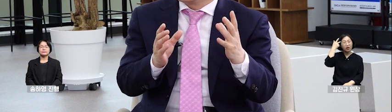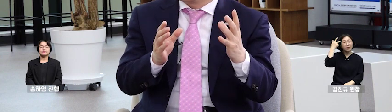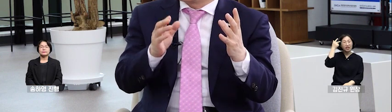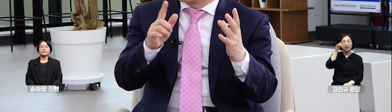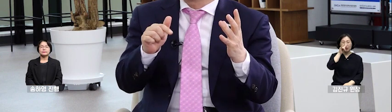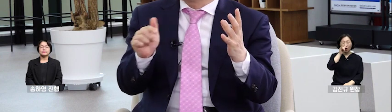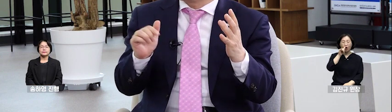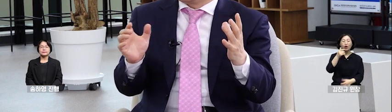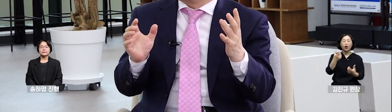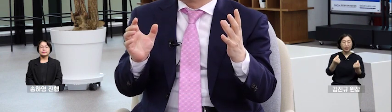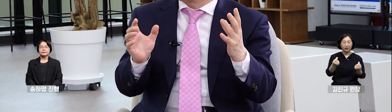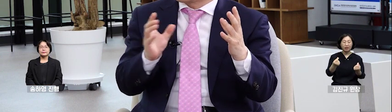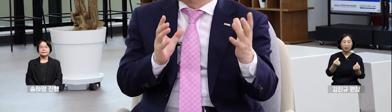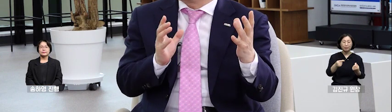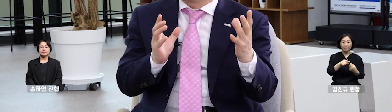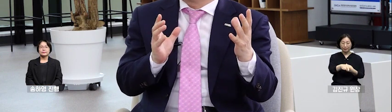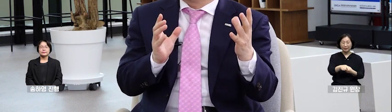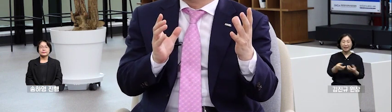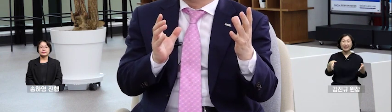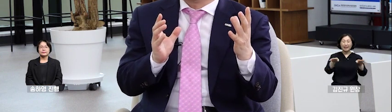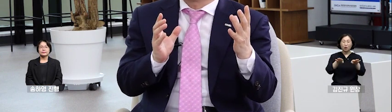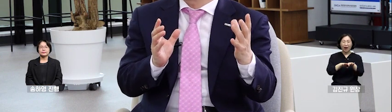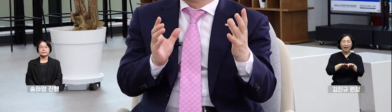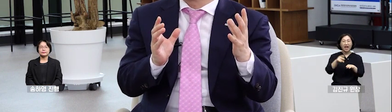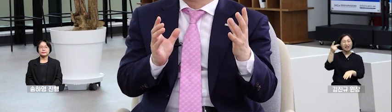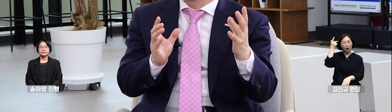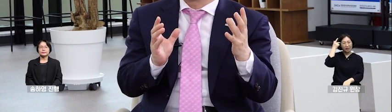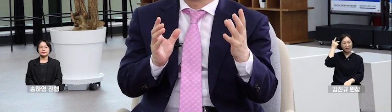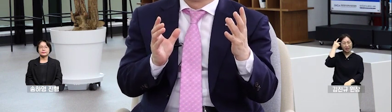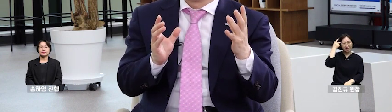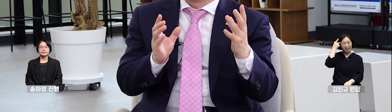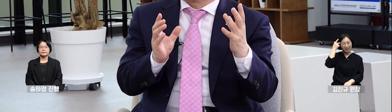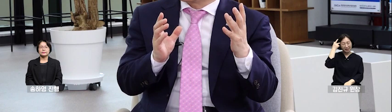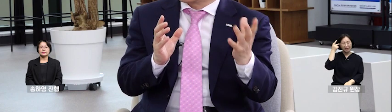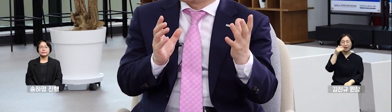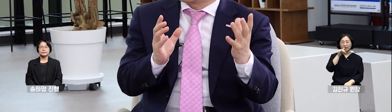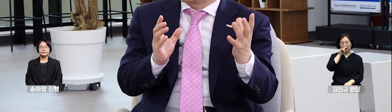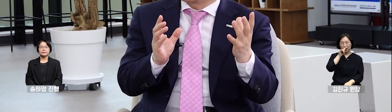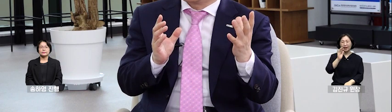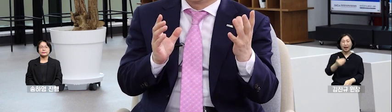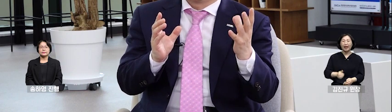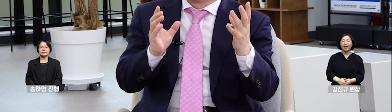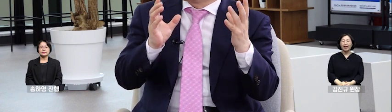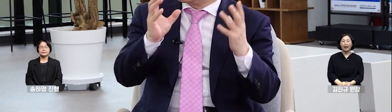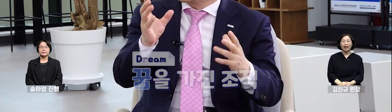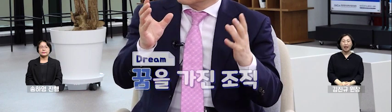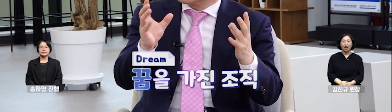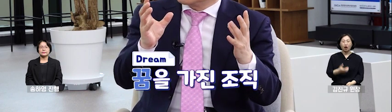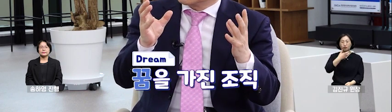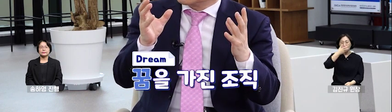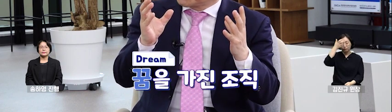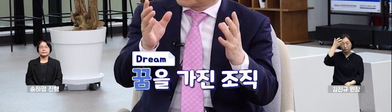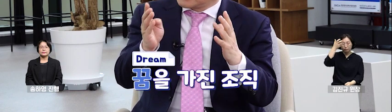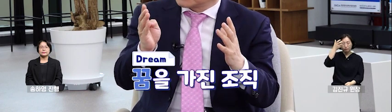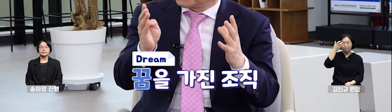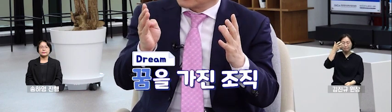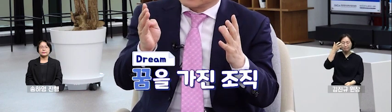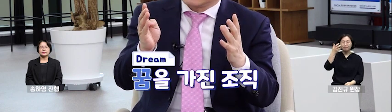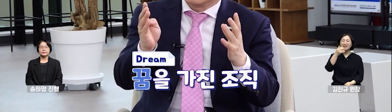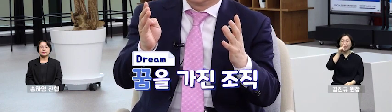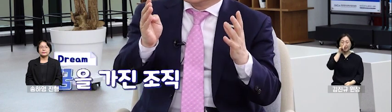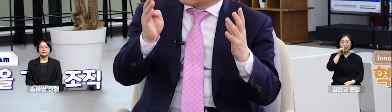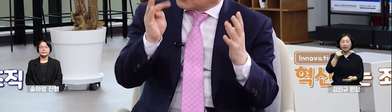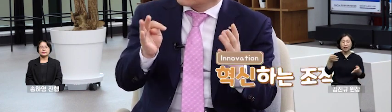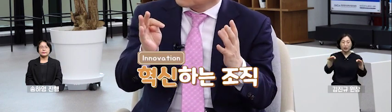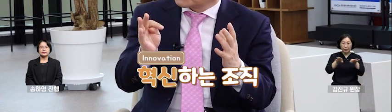조직의 dc 아 왜 이다 라는 게 바로 우리 집안의 점심이 줘 그래서 아까도 잠깐 말씀드렸지만 꿈을 가 꿈을 꾸는 조직이 됐으면